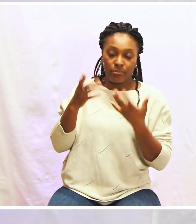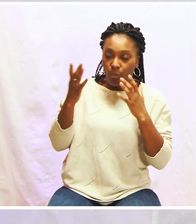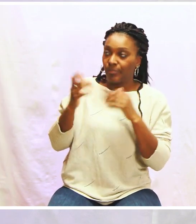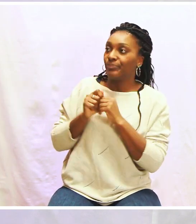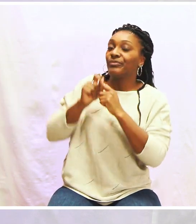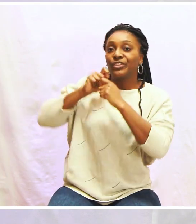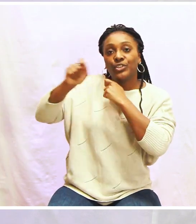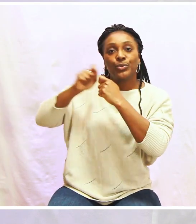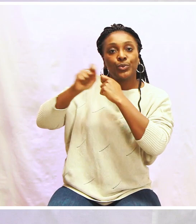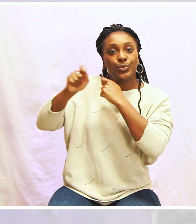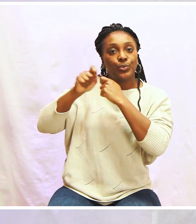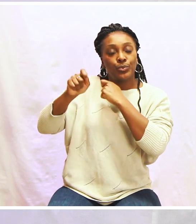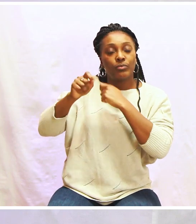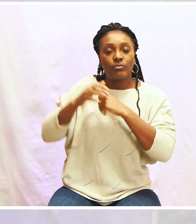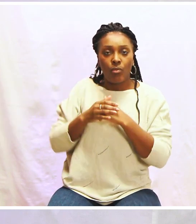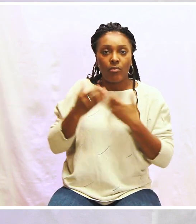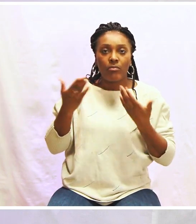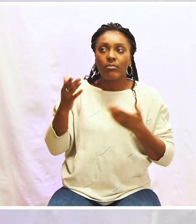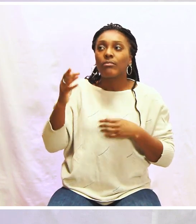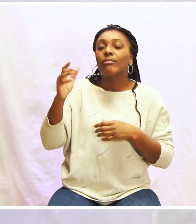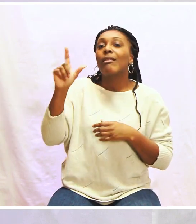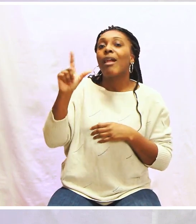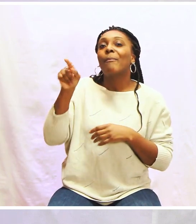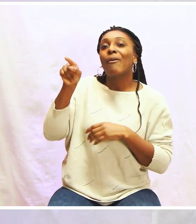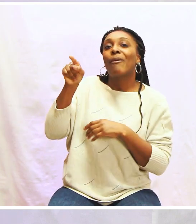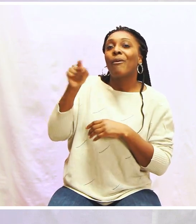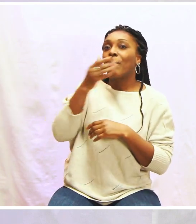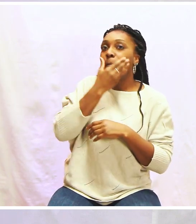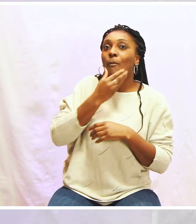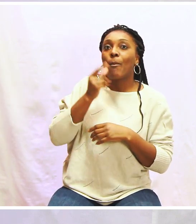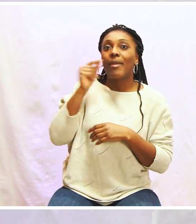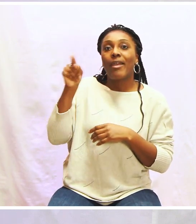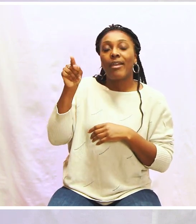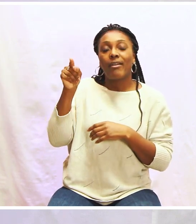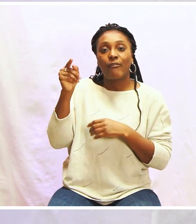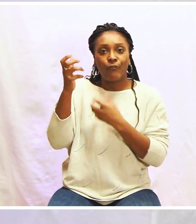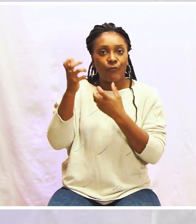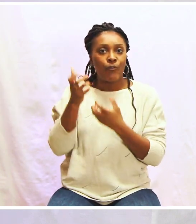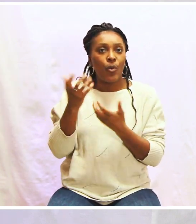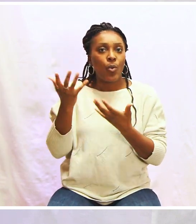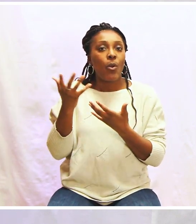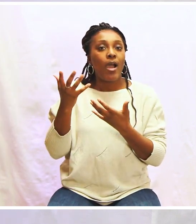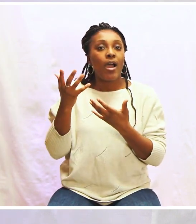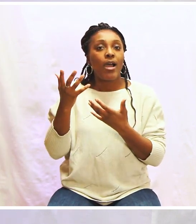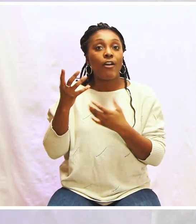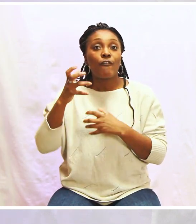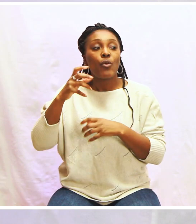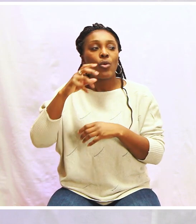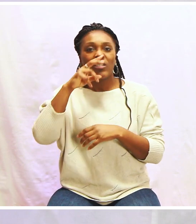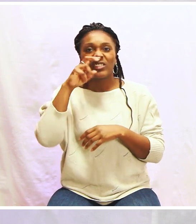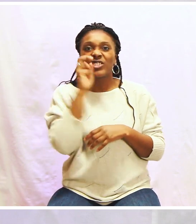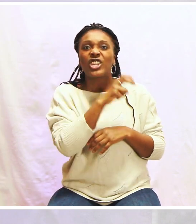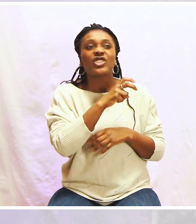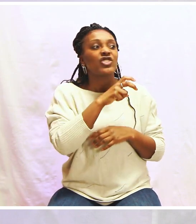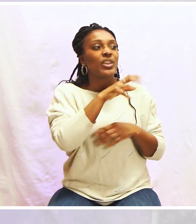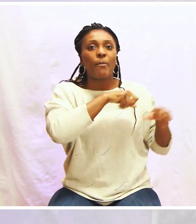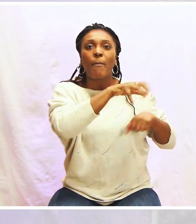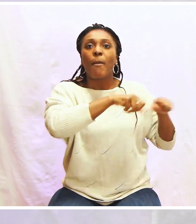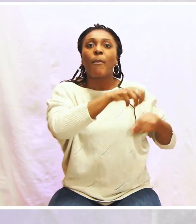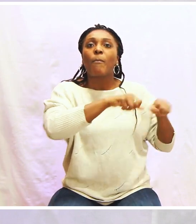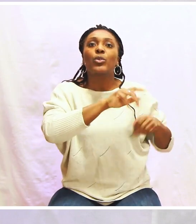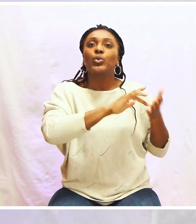Laban a dans son esprit à ce moment-là de venir non seulement récupérer ses biens, parce que Jacob est parti avec ses